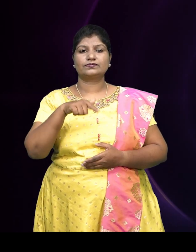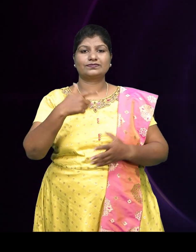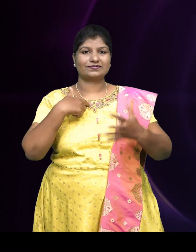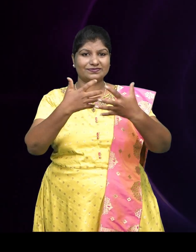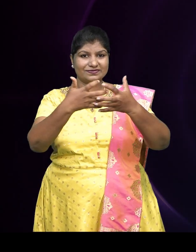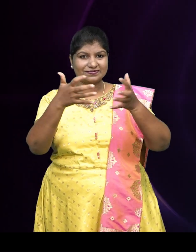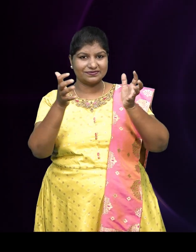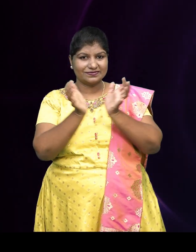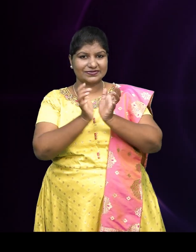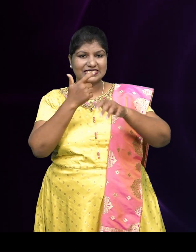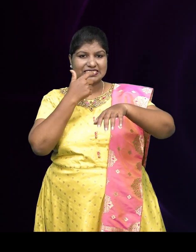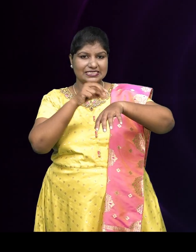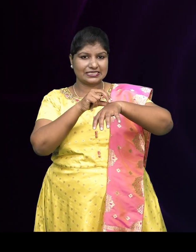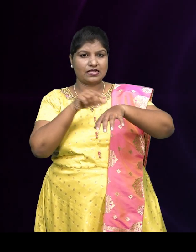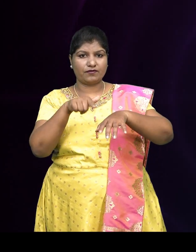पसली पिंजर फेफड़ों,